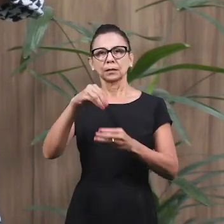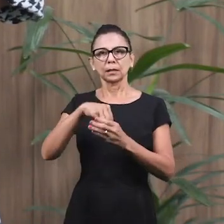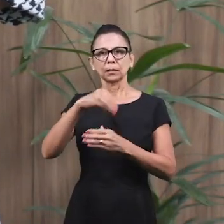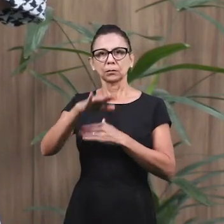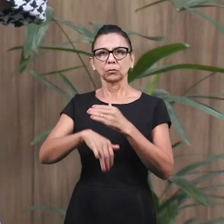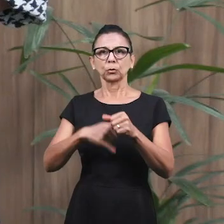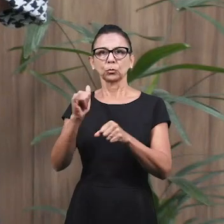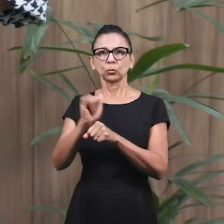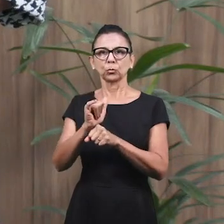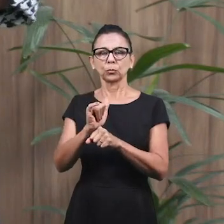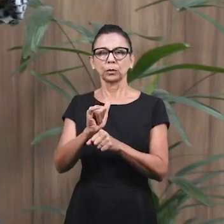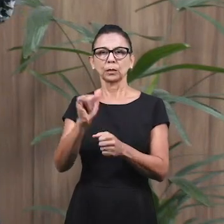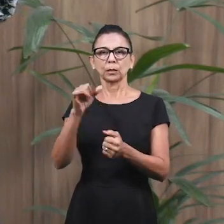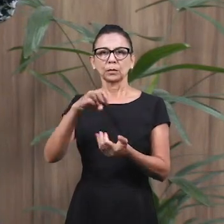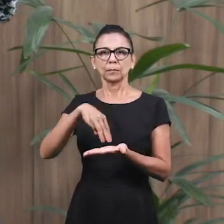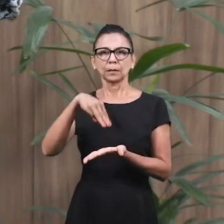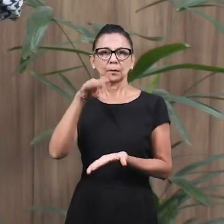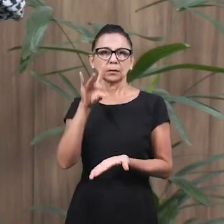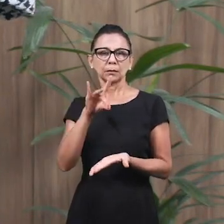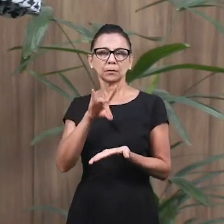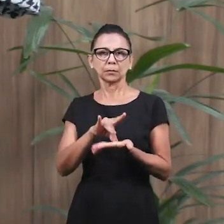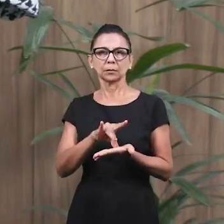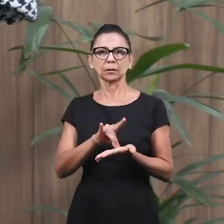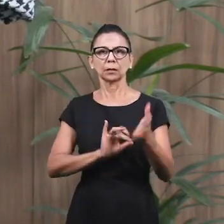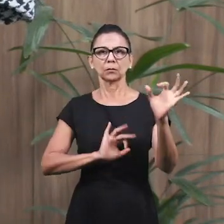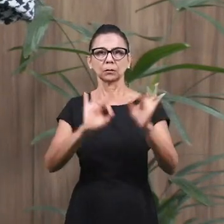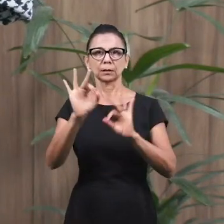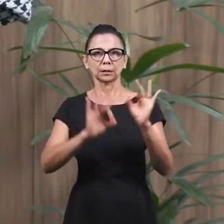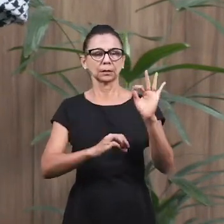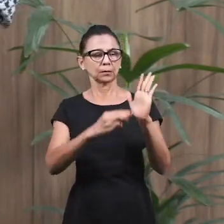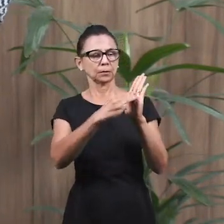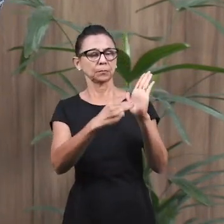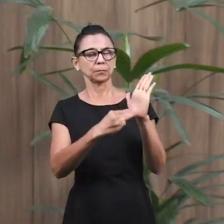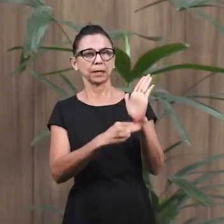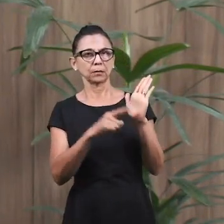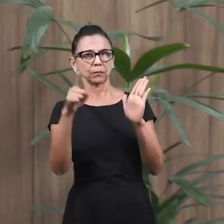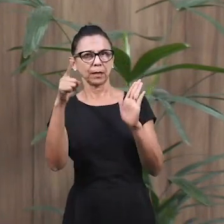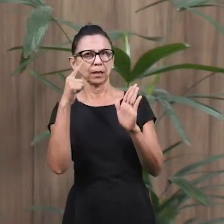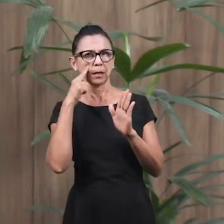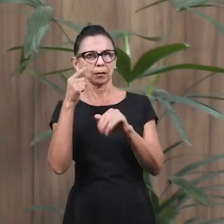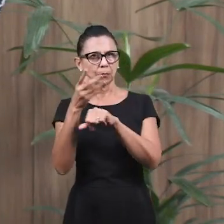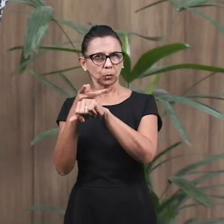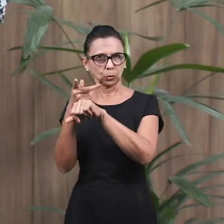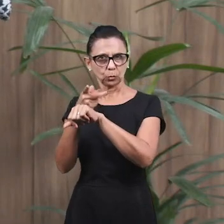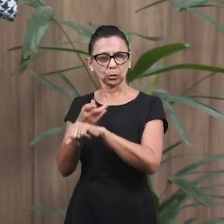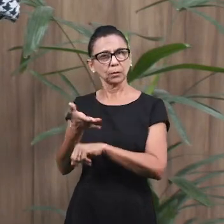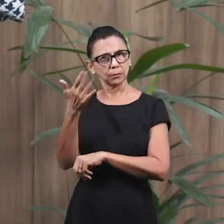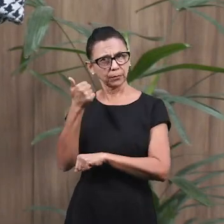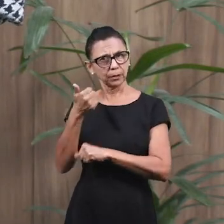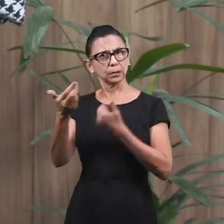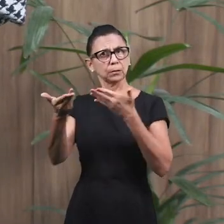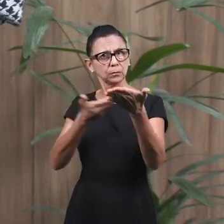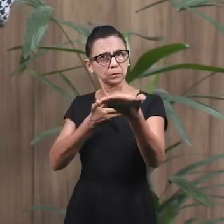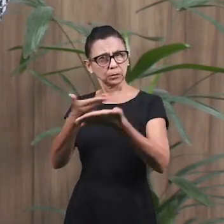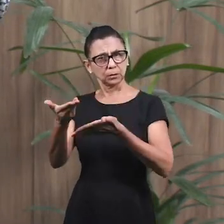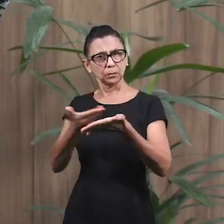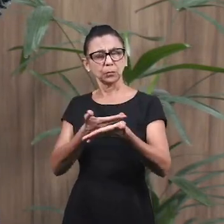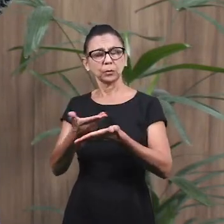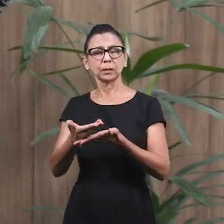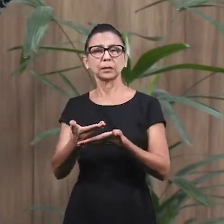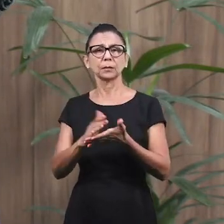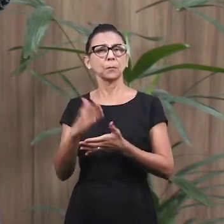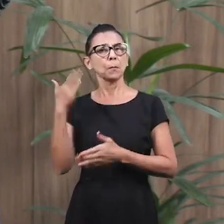нашем канале на Ютубе есть дополнительные уроки в плейлисте «Организация метода». Вы можете